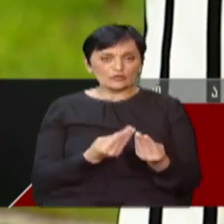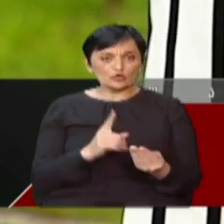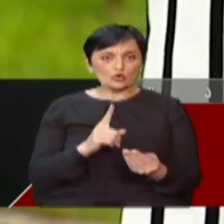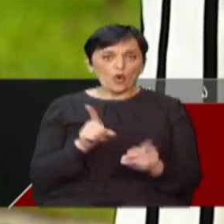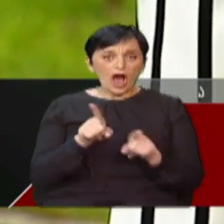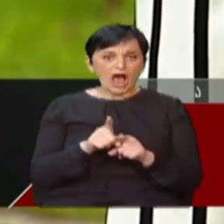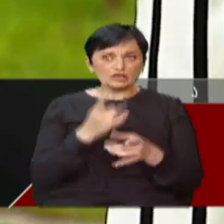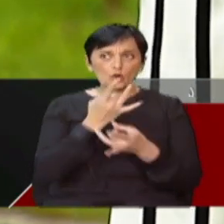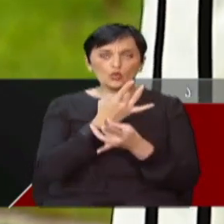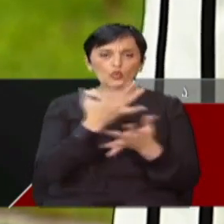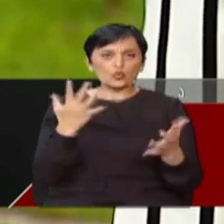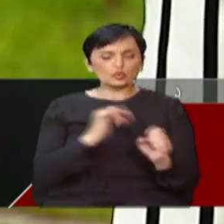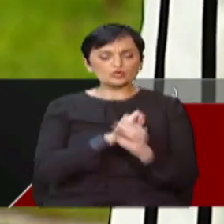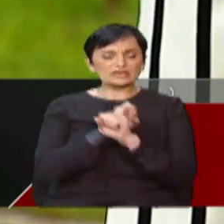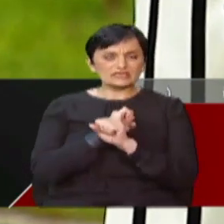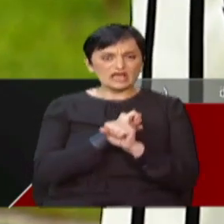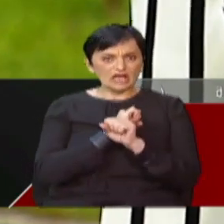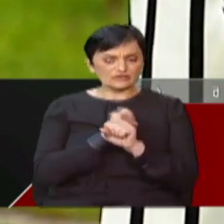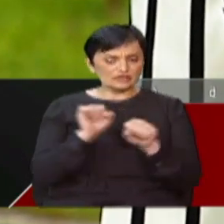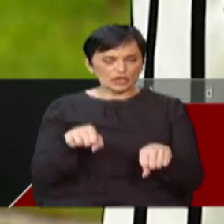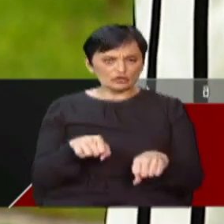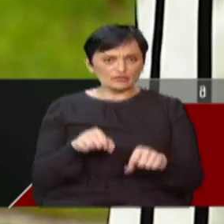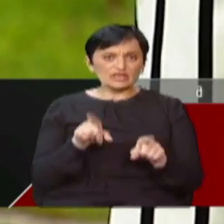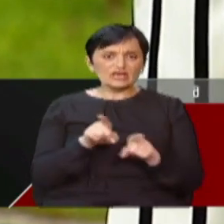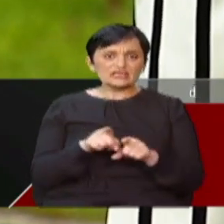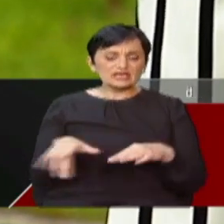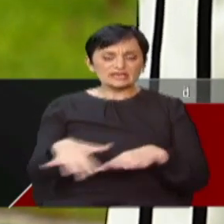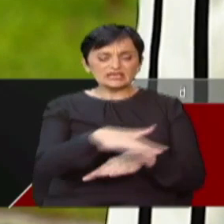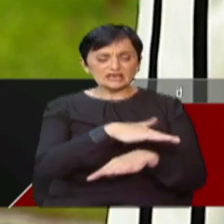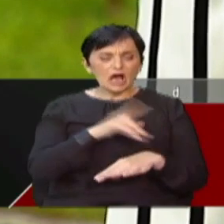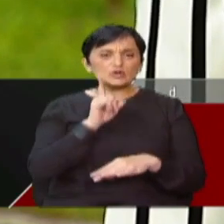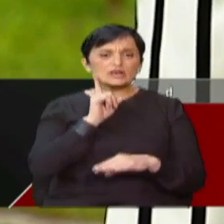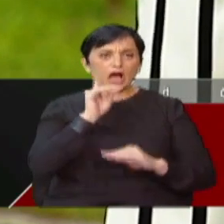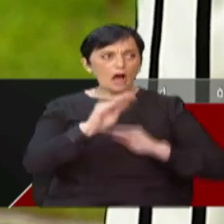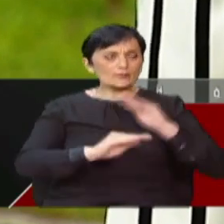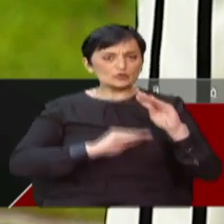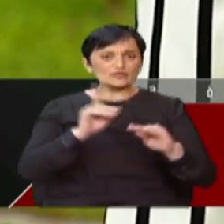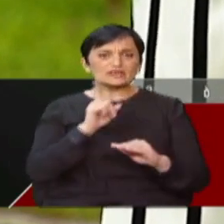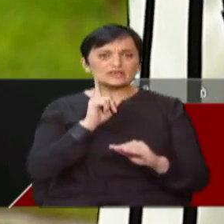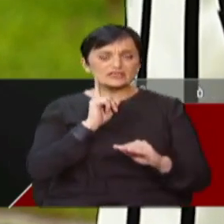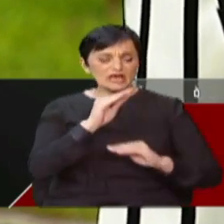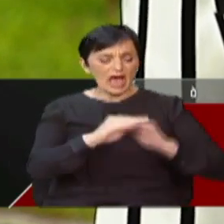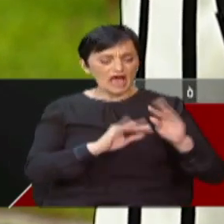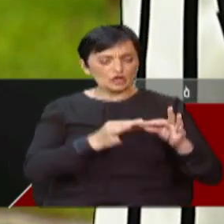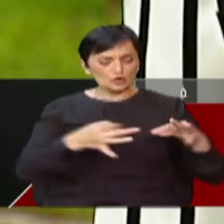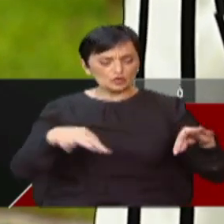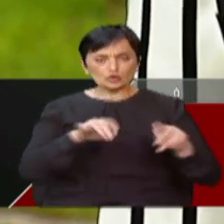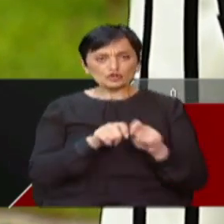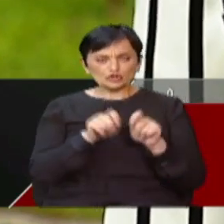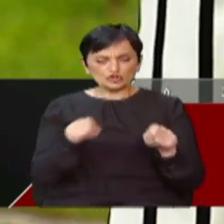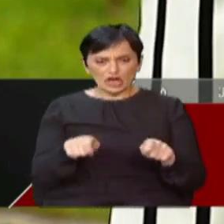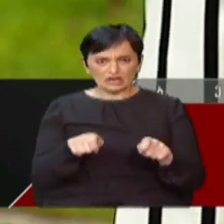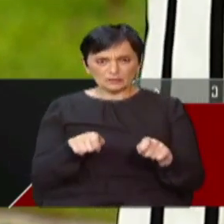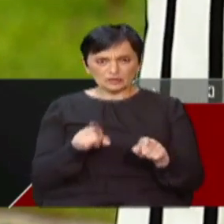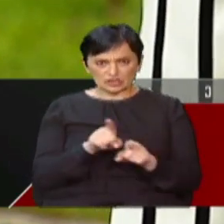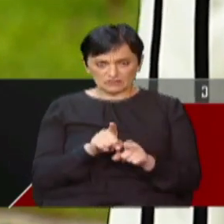კონდეს ასეთი კულტურული დასვენების საშუალება, კონდეს ის გარემო გამწვანებული, თქვათ ის რეკრეაციული ზონა, რომელიც შექმნის